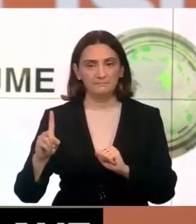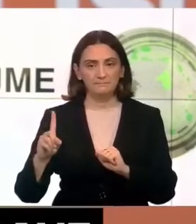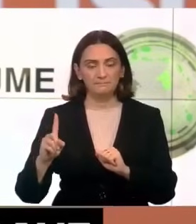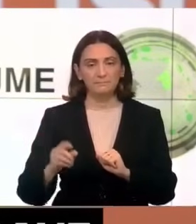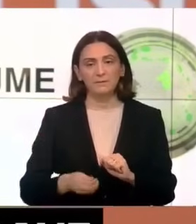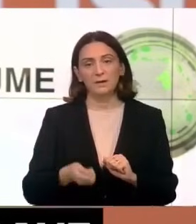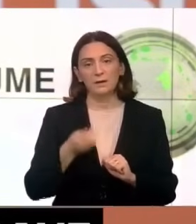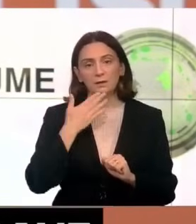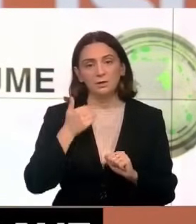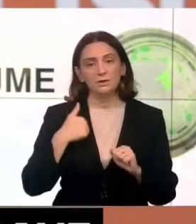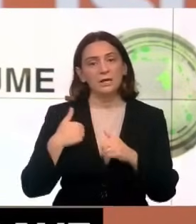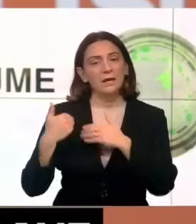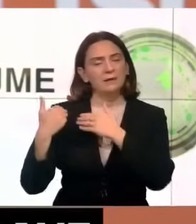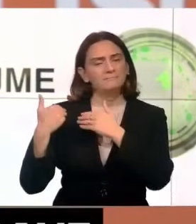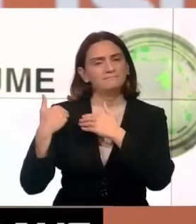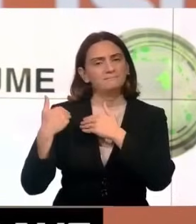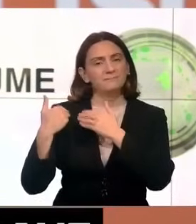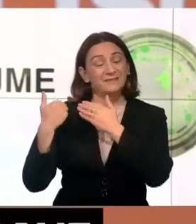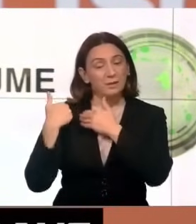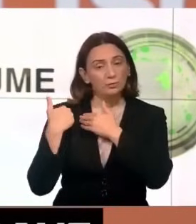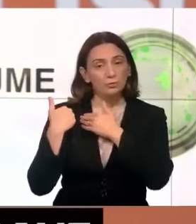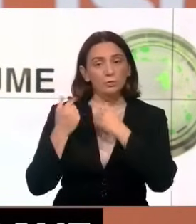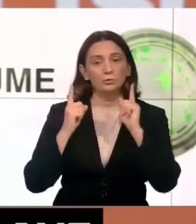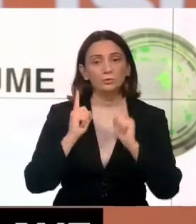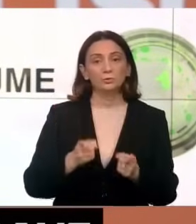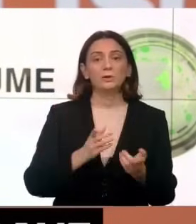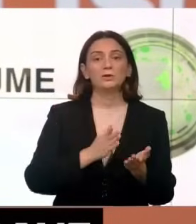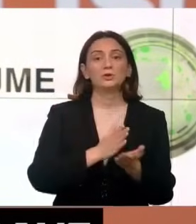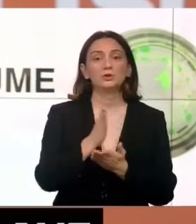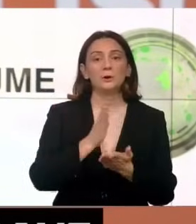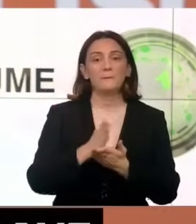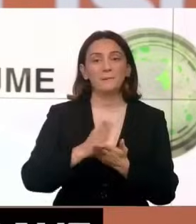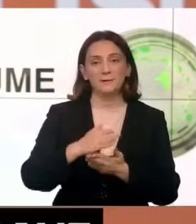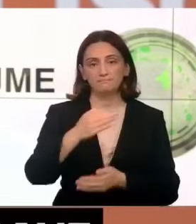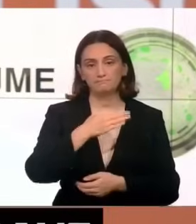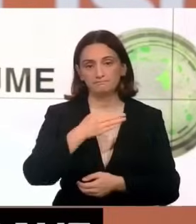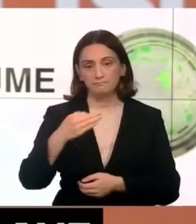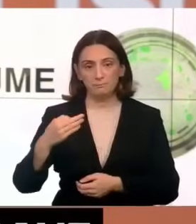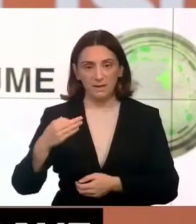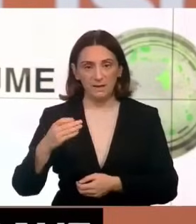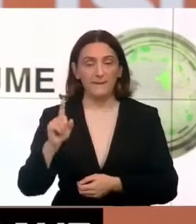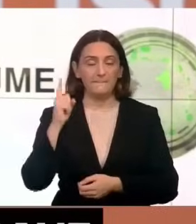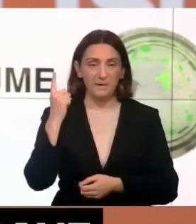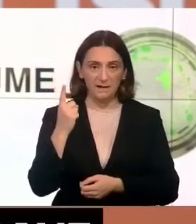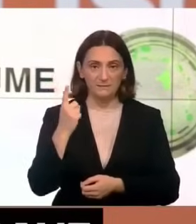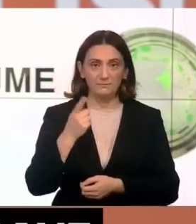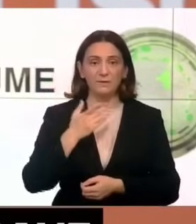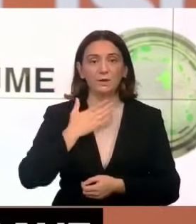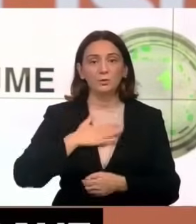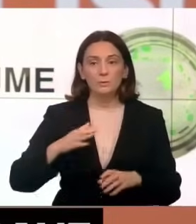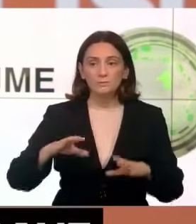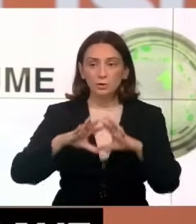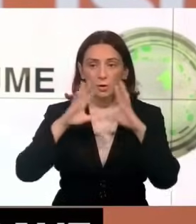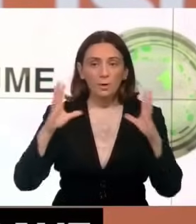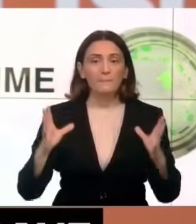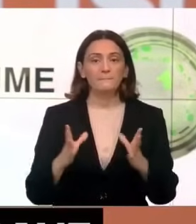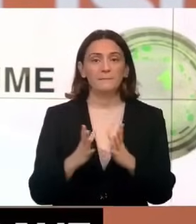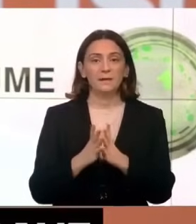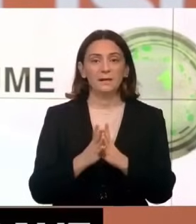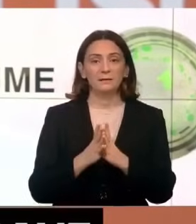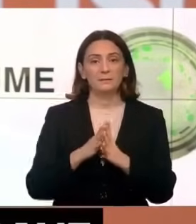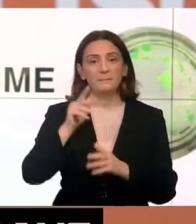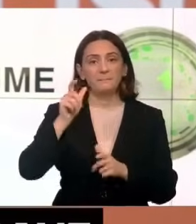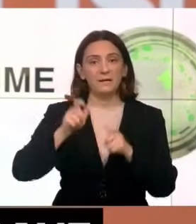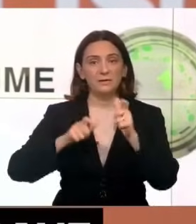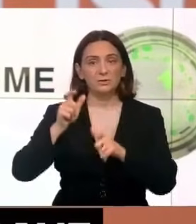ti pëlqejmë gjithë. Detyra jonë është që ti shërbejmë gjithë. Edhe në këtë sens, besoj që ky vlerësim i dekërs dhe ky filtr që po kalojnë gjithë